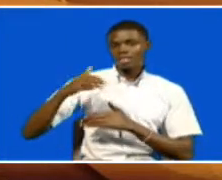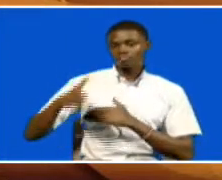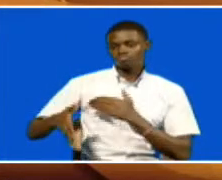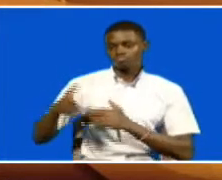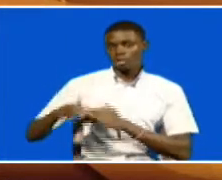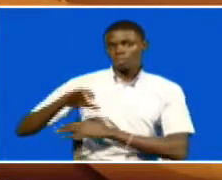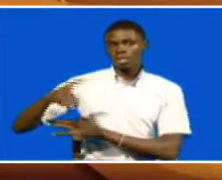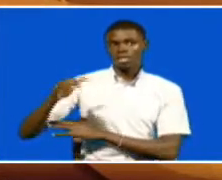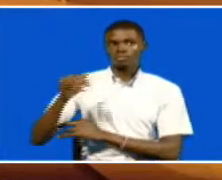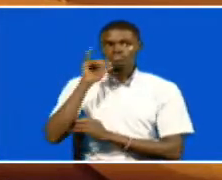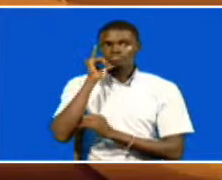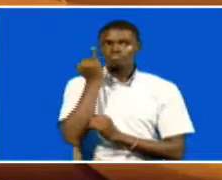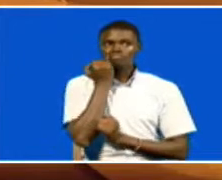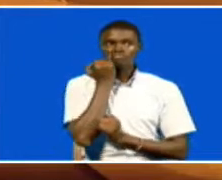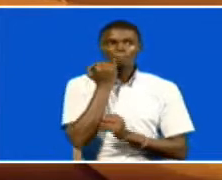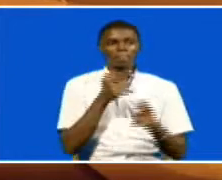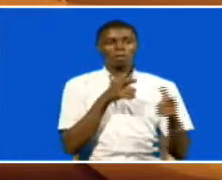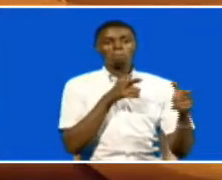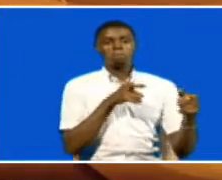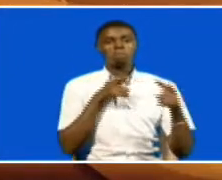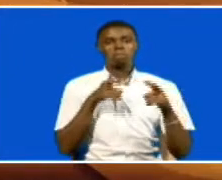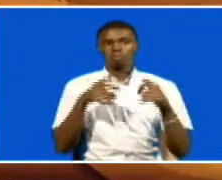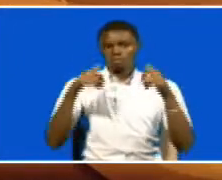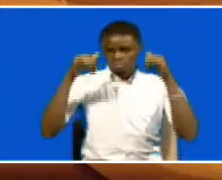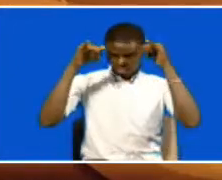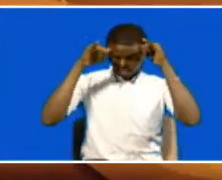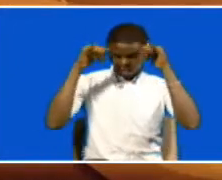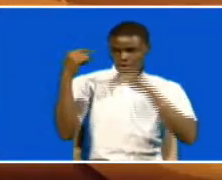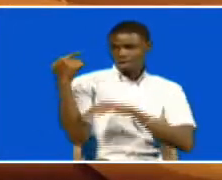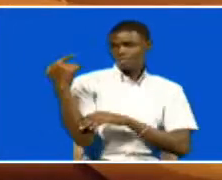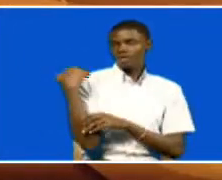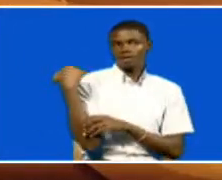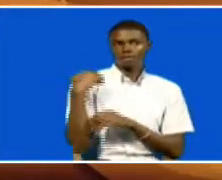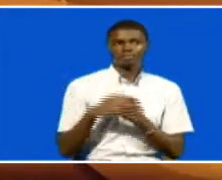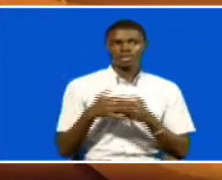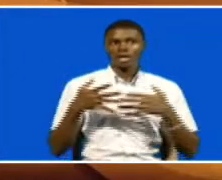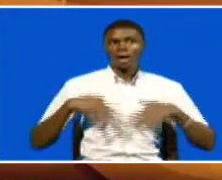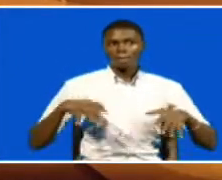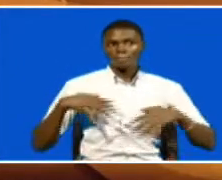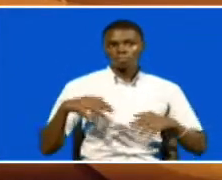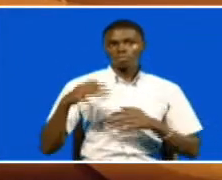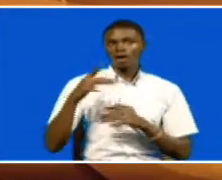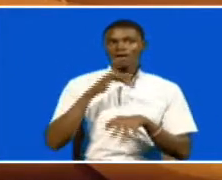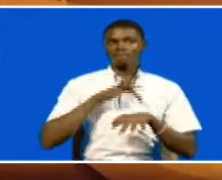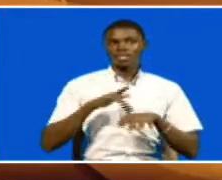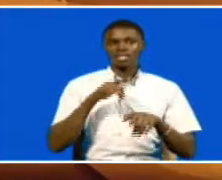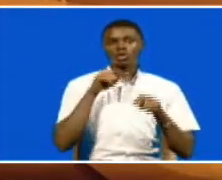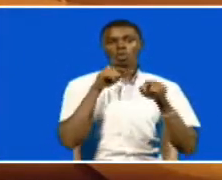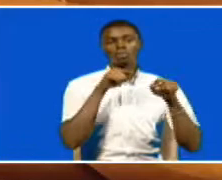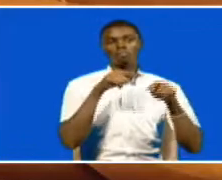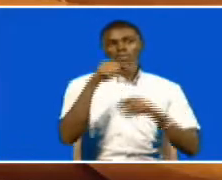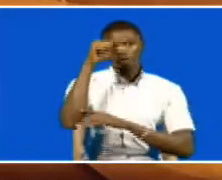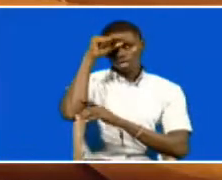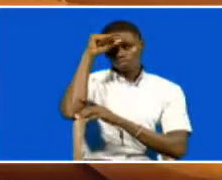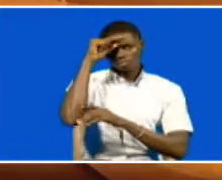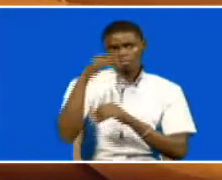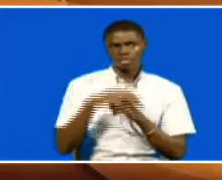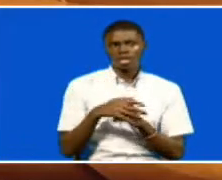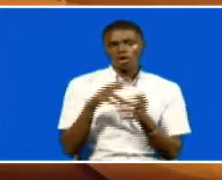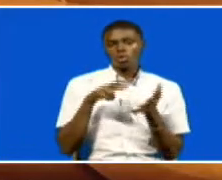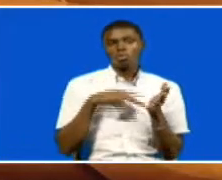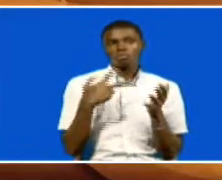Isiolo kukishuhudiwa shambulizi la wafugaji hapo jana. Wenyeji wa maeneo yaliyoathiriwa wanailaumu serikali kwa